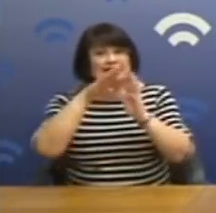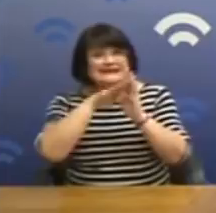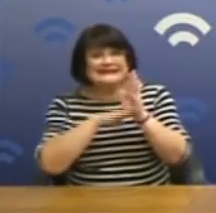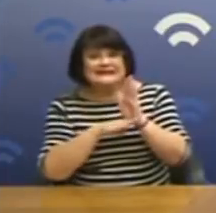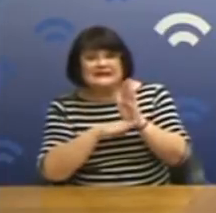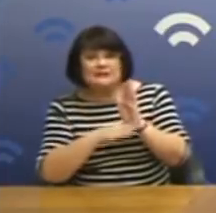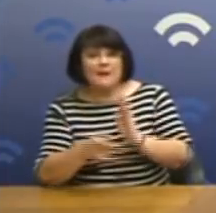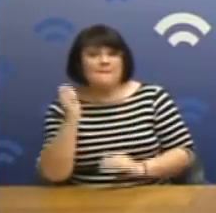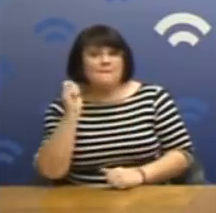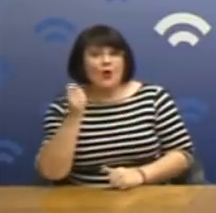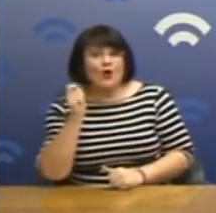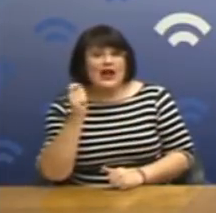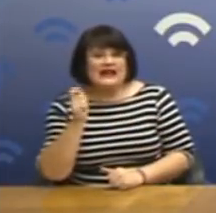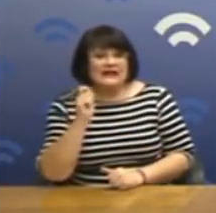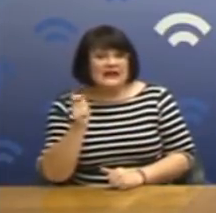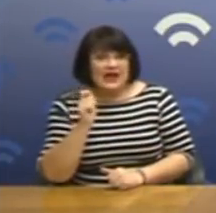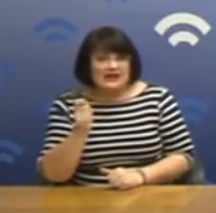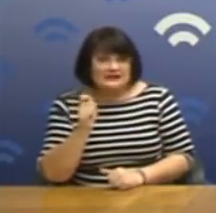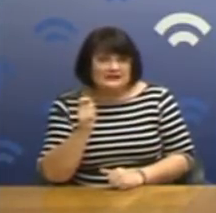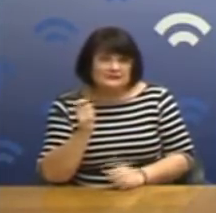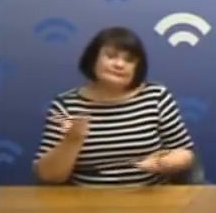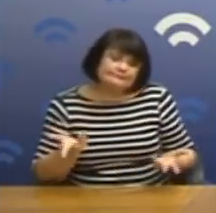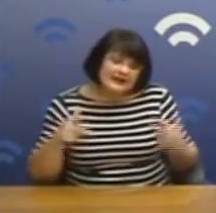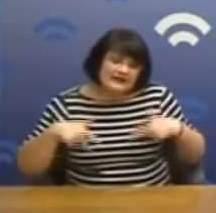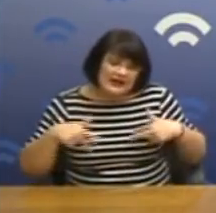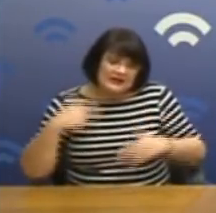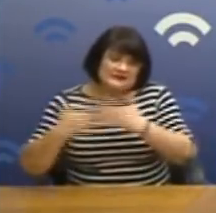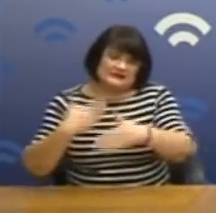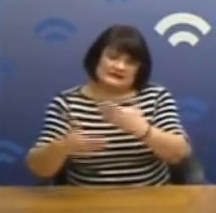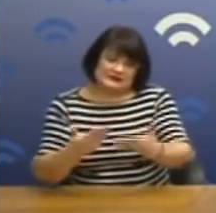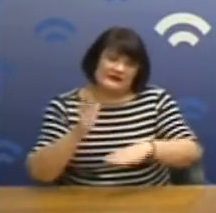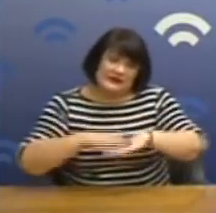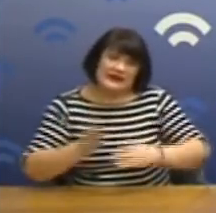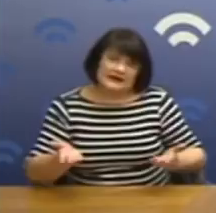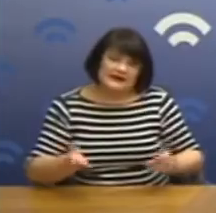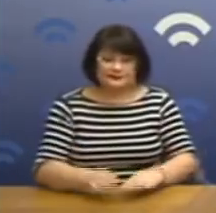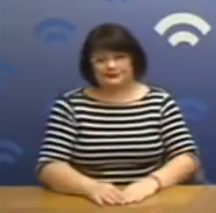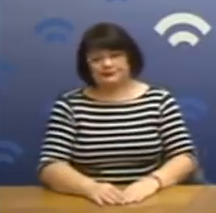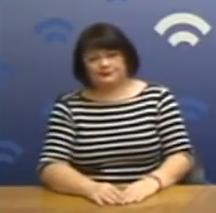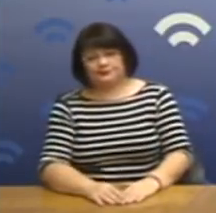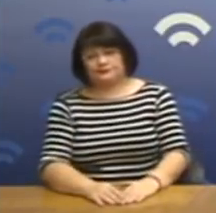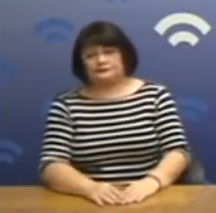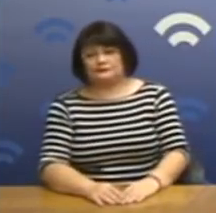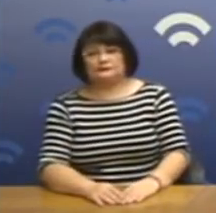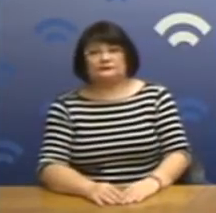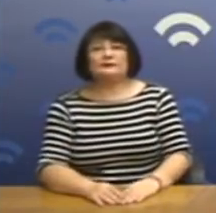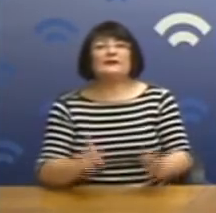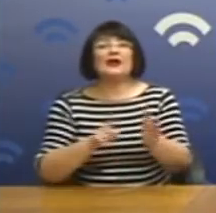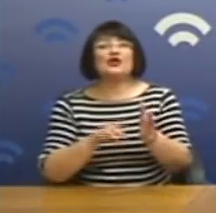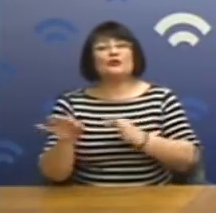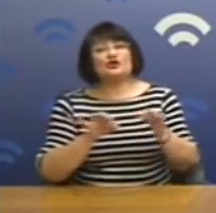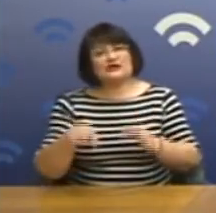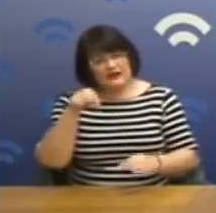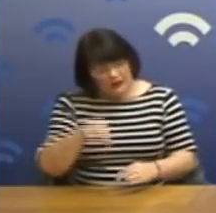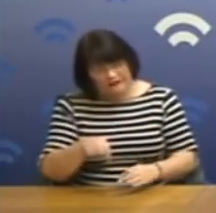οι πολιτικές όλων των μέχρι σήμερα κυβερνήσεων? Αυτή την κατεύθυνση έρχεται να υλοποιήσει το νομοσχέδιο που